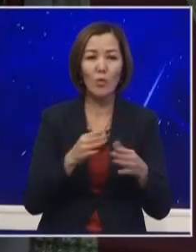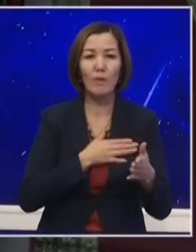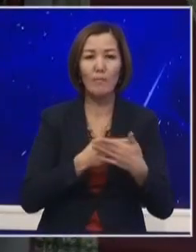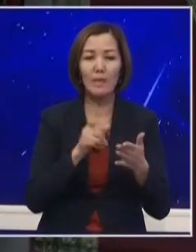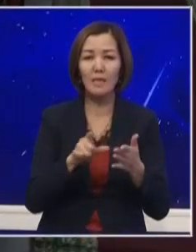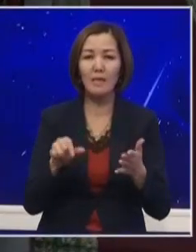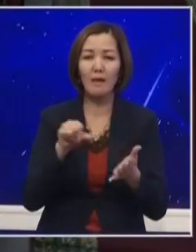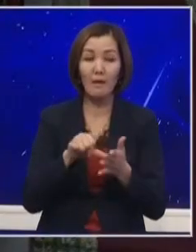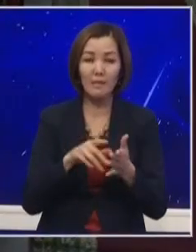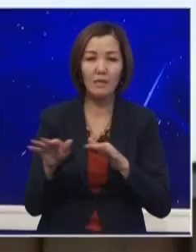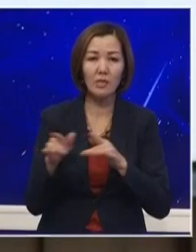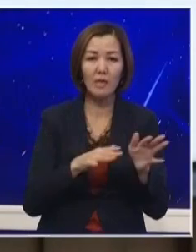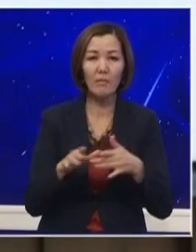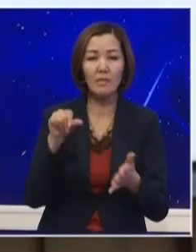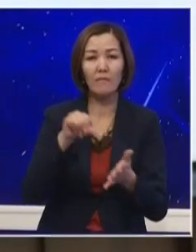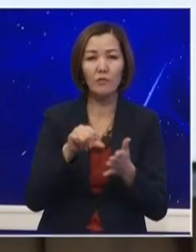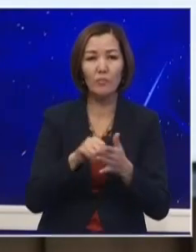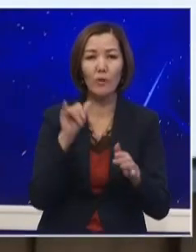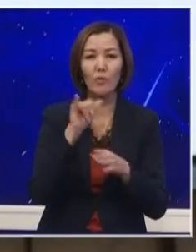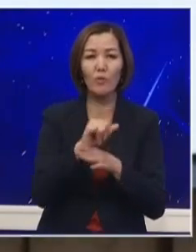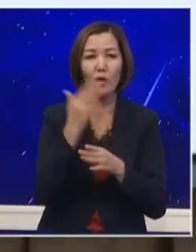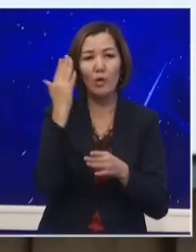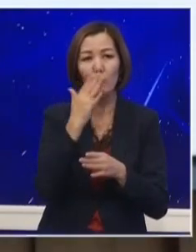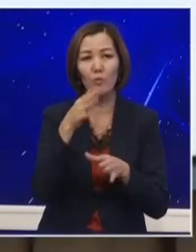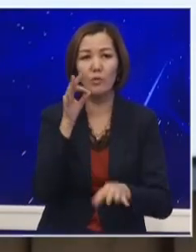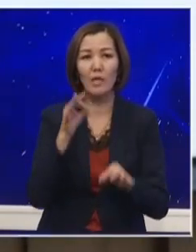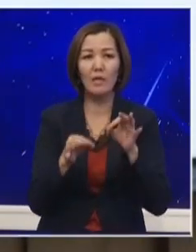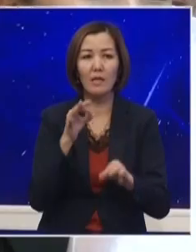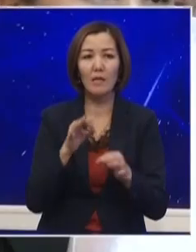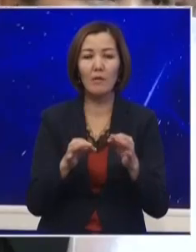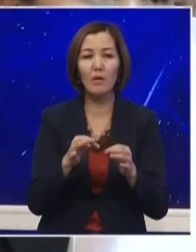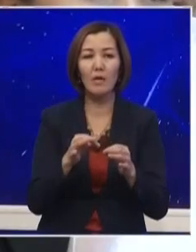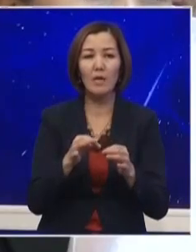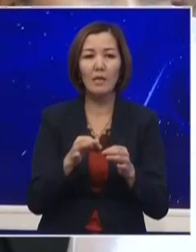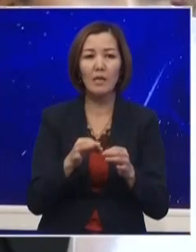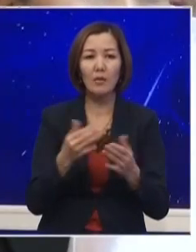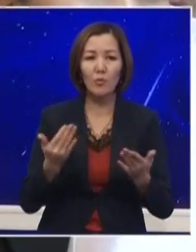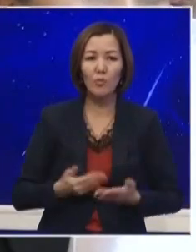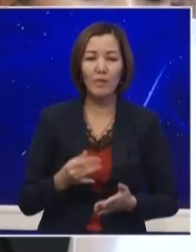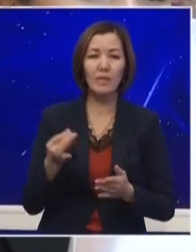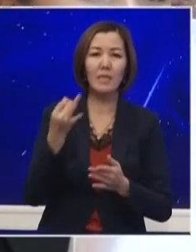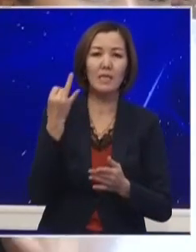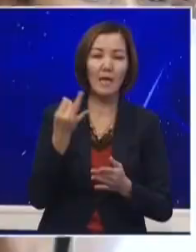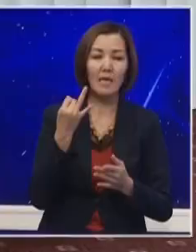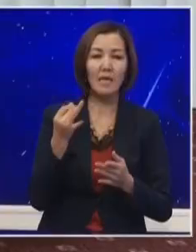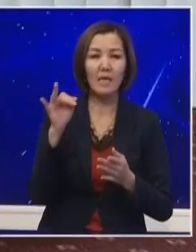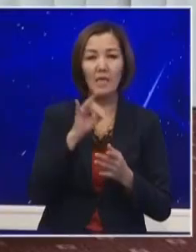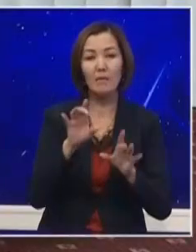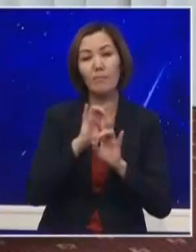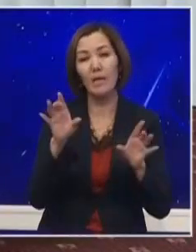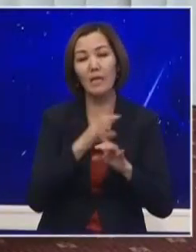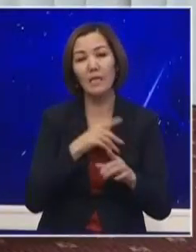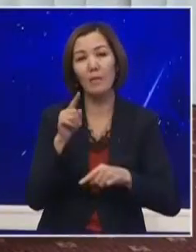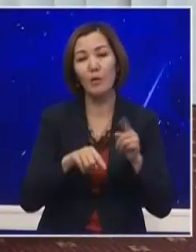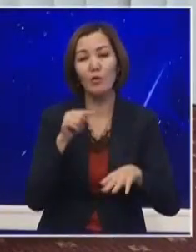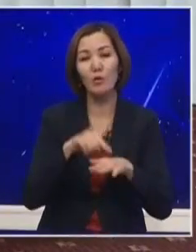де қатысты. Шара барысында сөз алған қонақтар кино туындыларды талқылай отырып, ұлт зиялыларының бастан кешкен өмірін баяндады. Сол арқылы оқушылардың